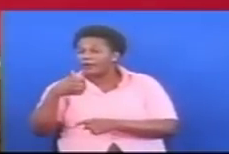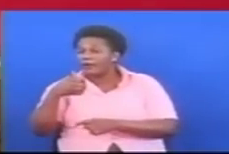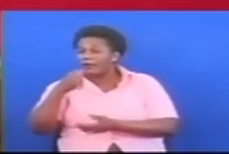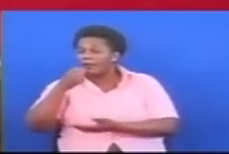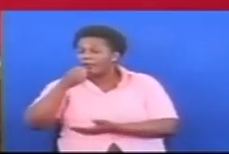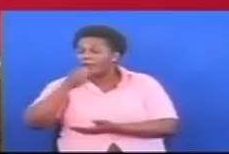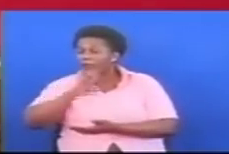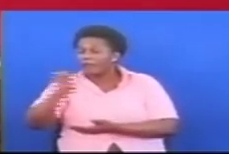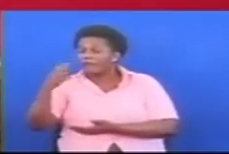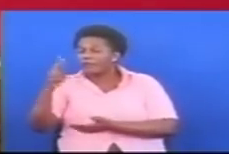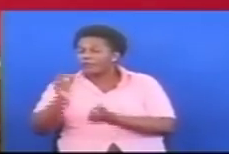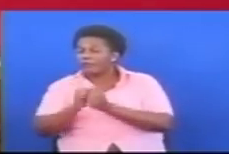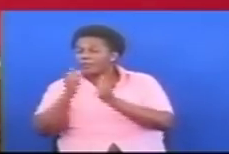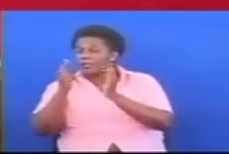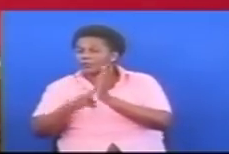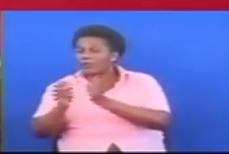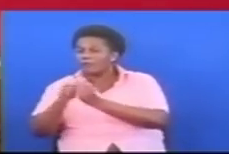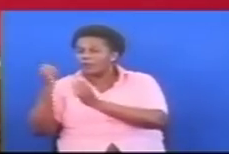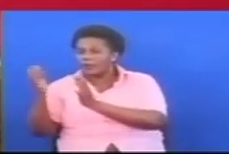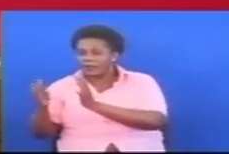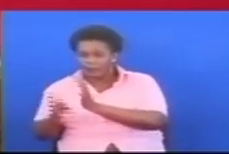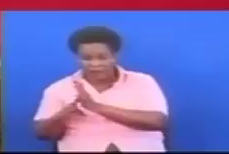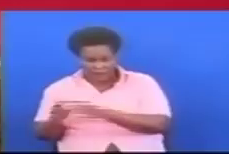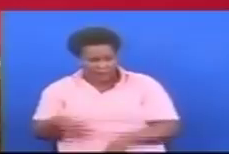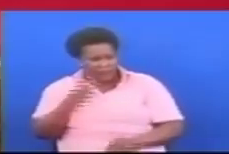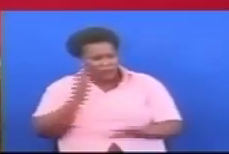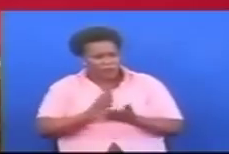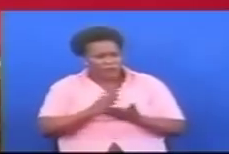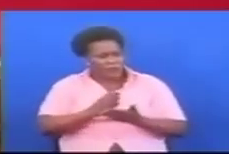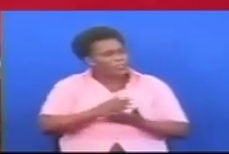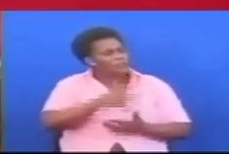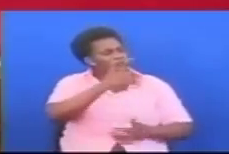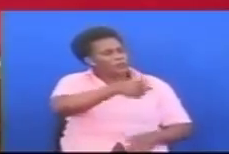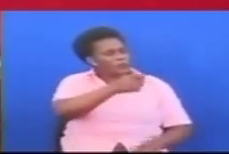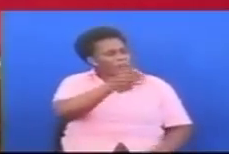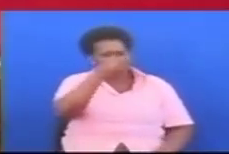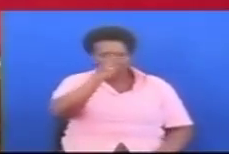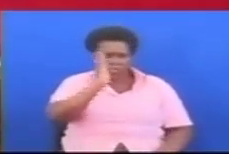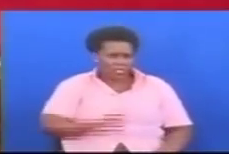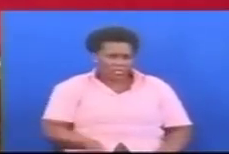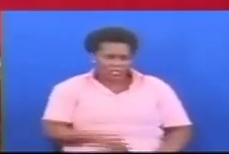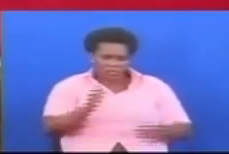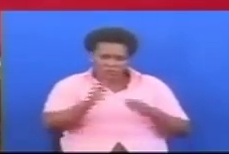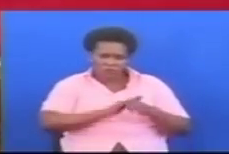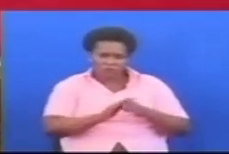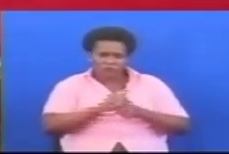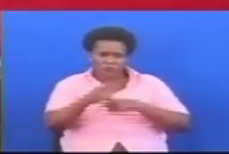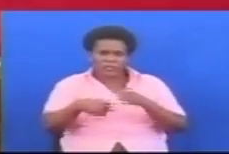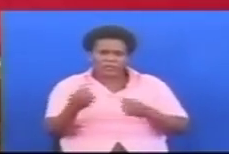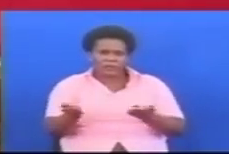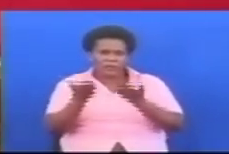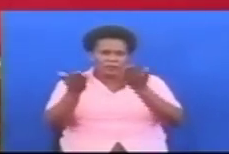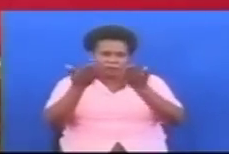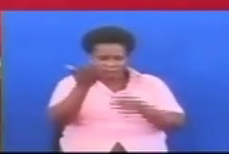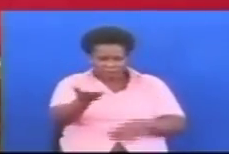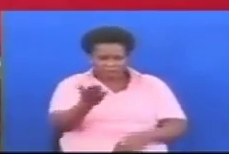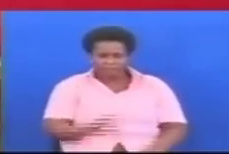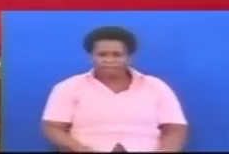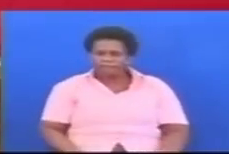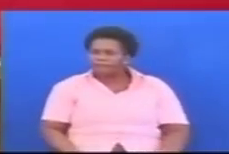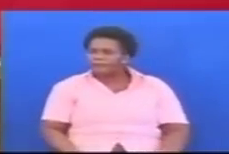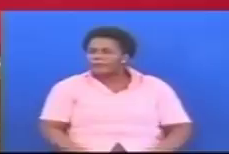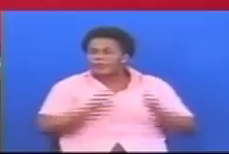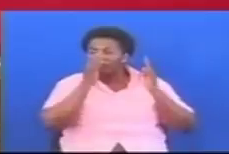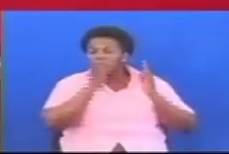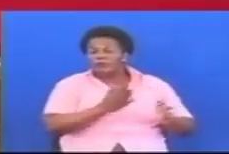Kamati inaipongeza serikali kwa kutenga 10% kubwa ya fedha za ndani kwa ajili ya miradi ya maendeleo. Mheshimiwa Mwenyekiti, uchambuzi